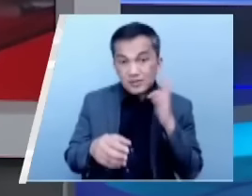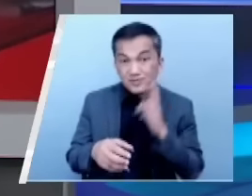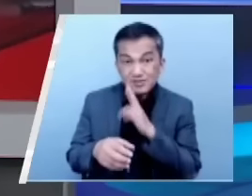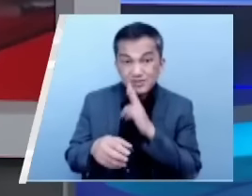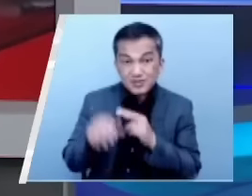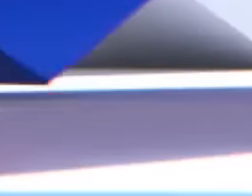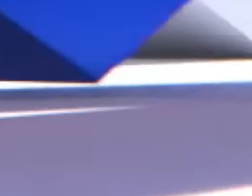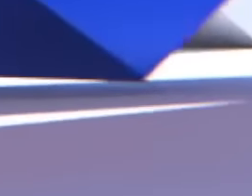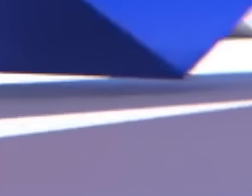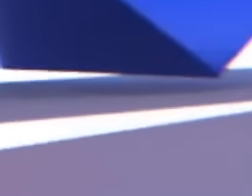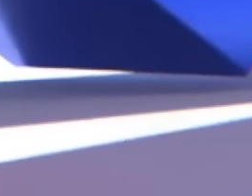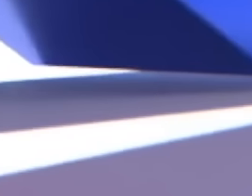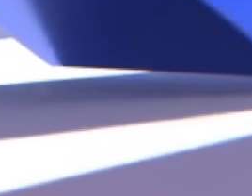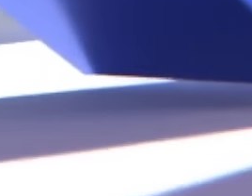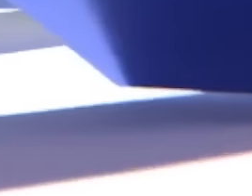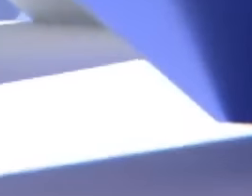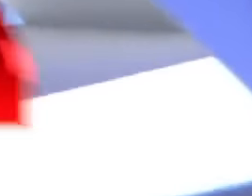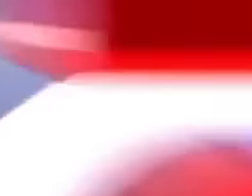Maki Pulido.